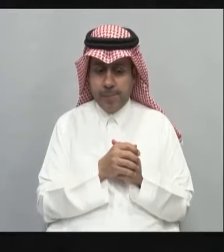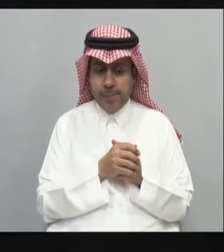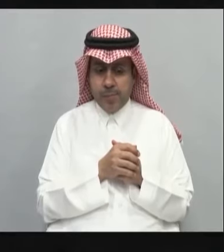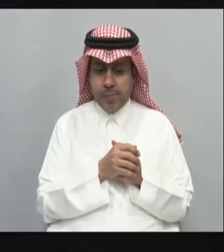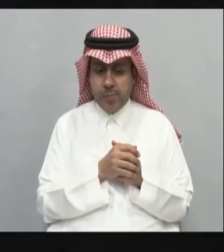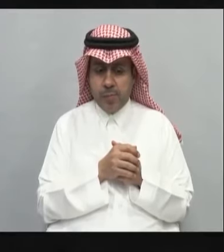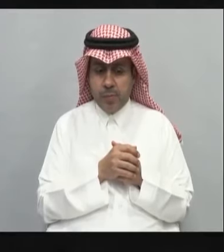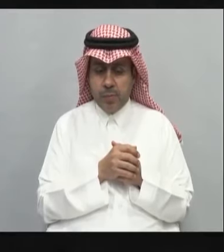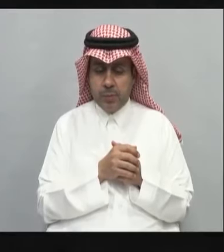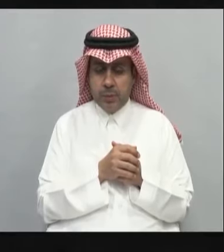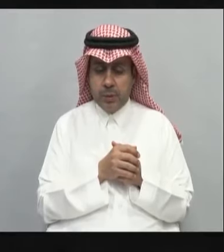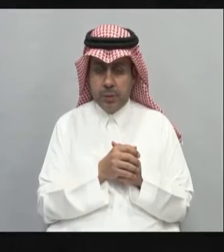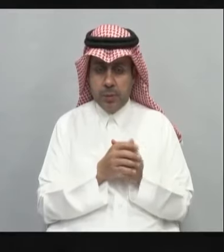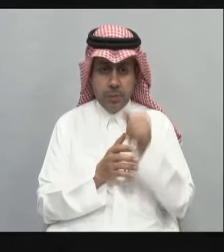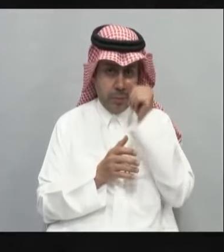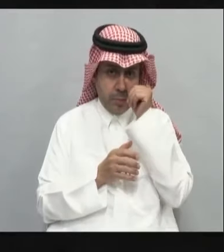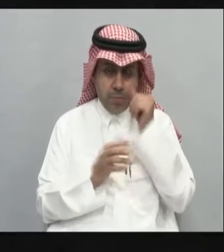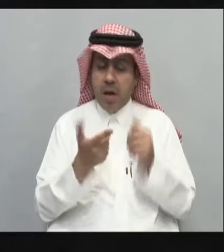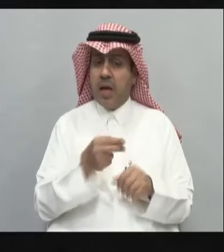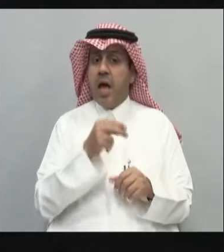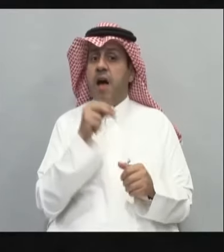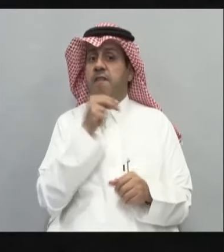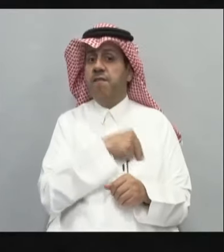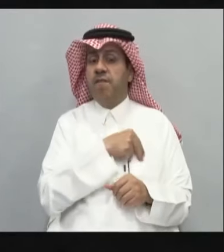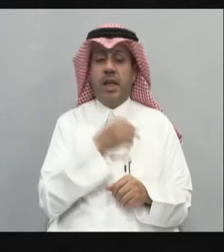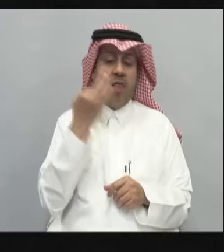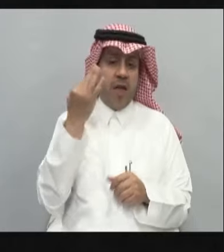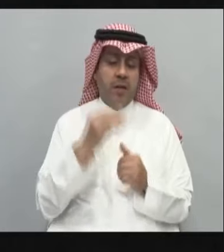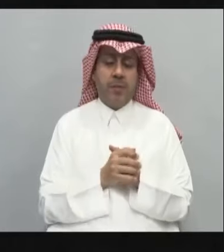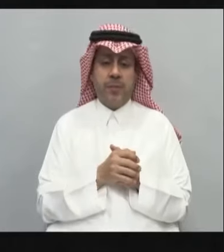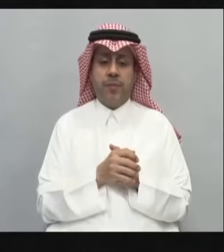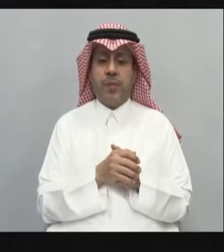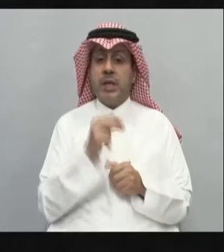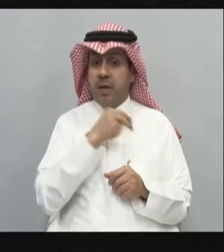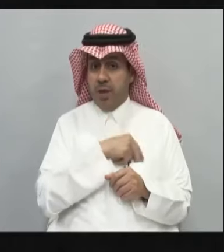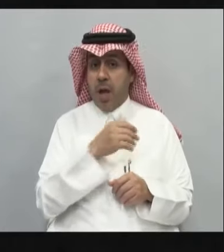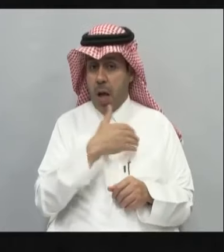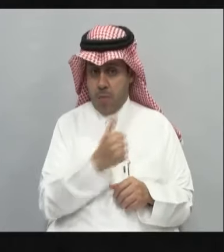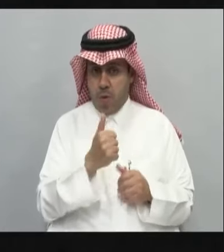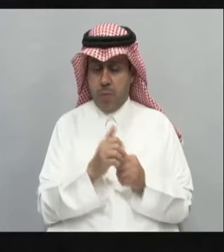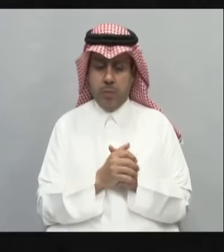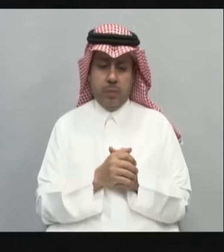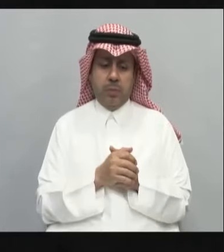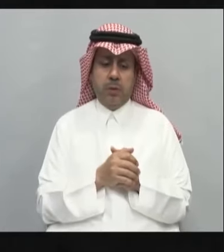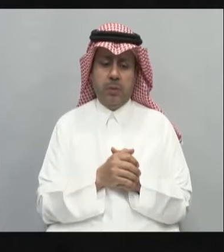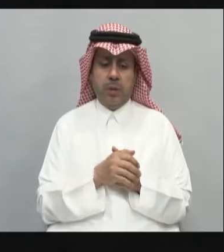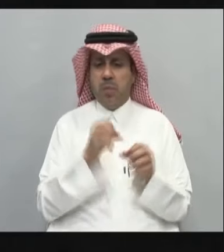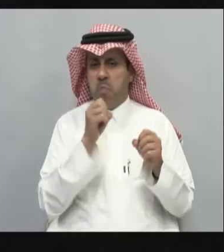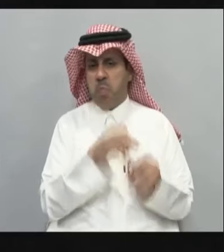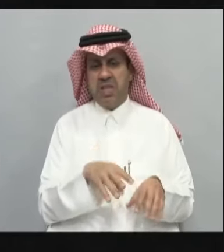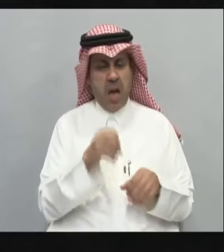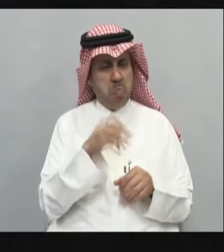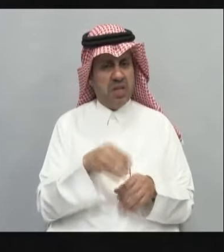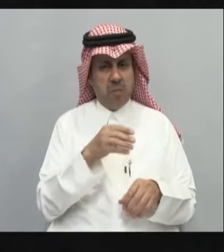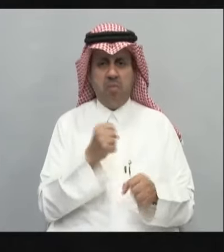تكفير لخطا المؤمن ما رايكم ما هي الفائده الثالثه الذي يستفيدها الانسان من حدوث